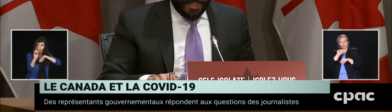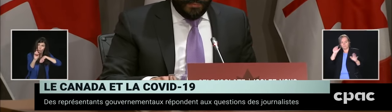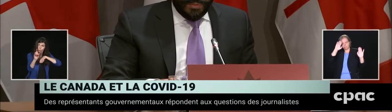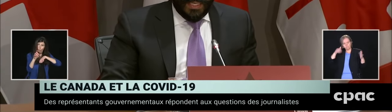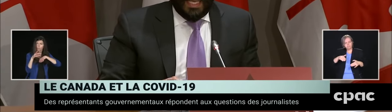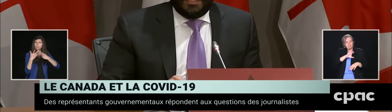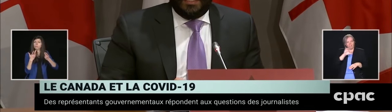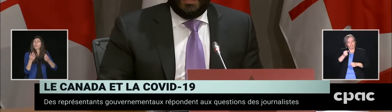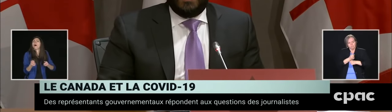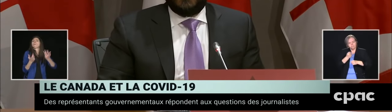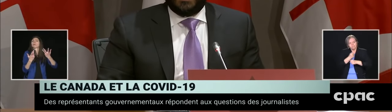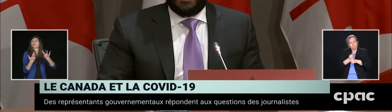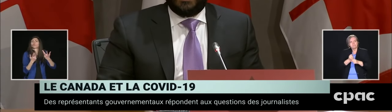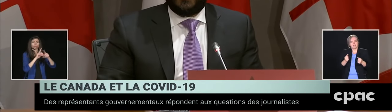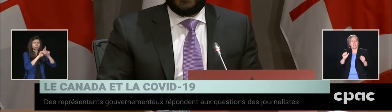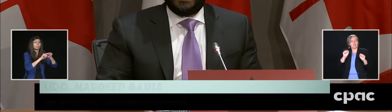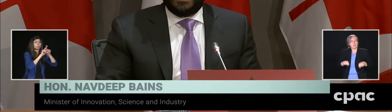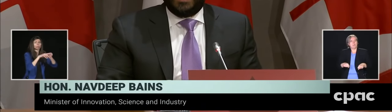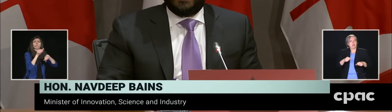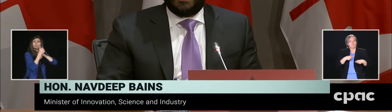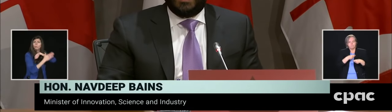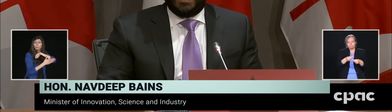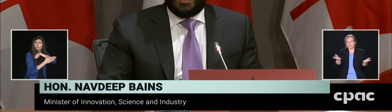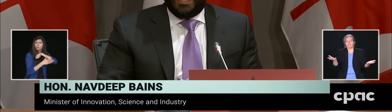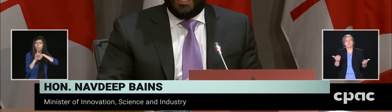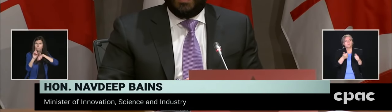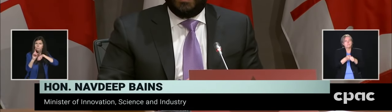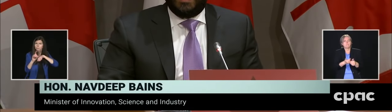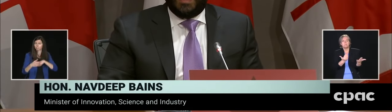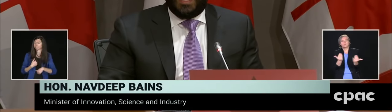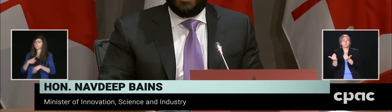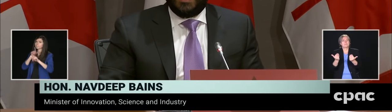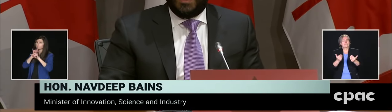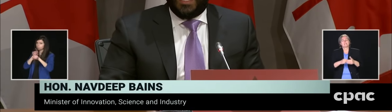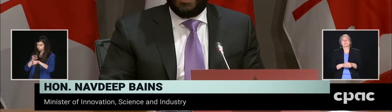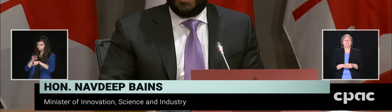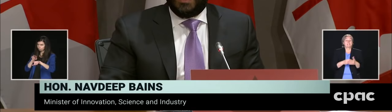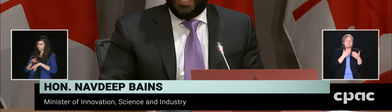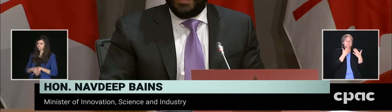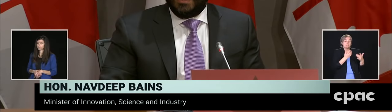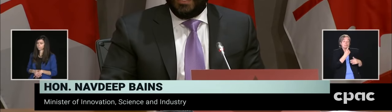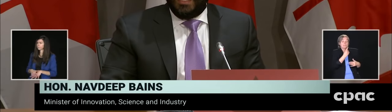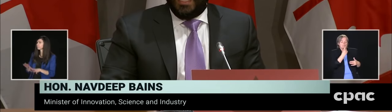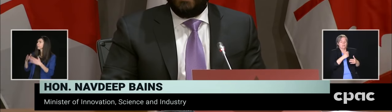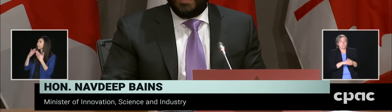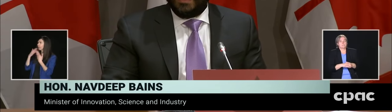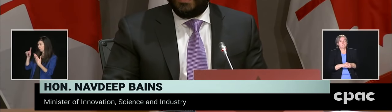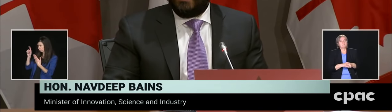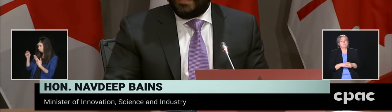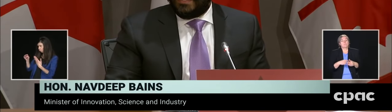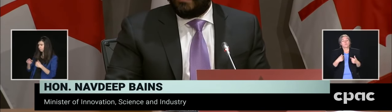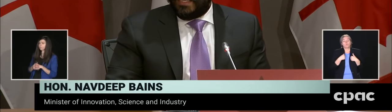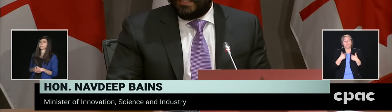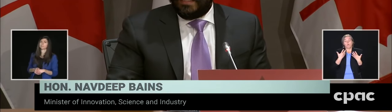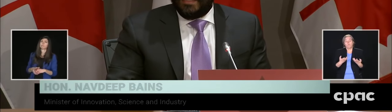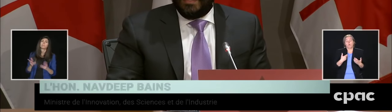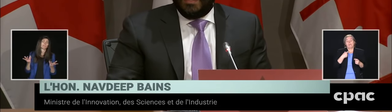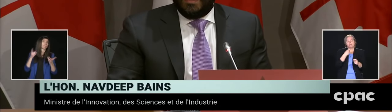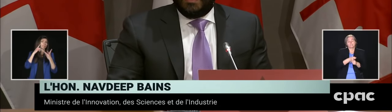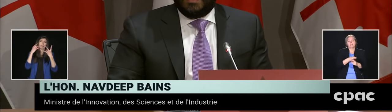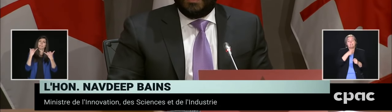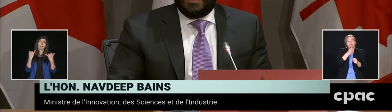Merci pour votre question. Et notre stratégie est claire, acheter, acheter, acheter, et bâtir, bâtir,